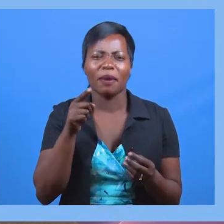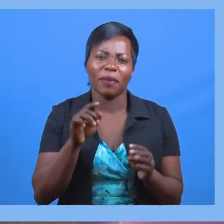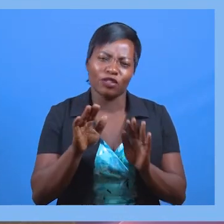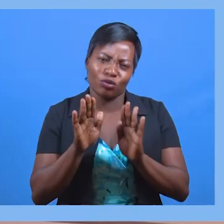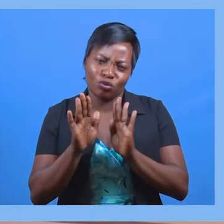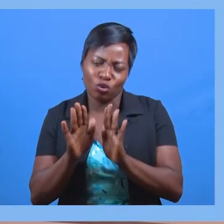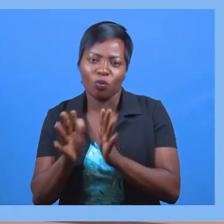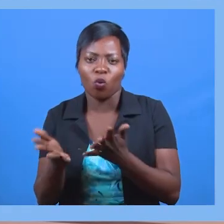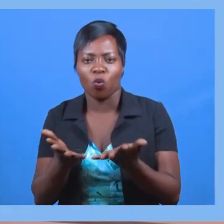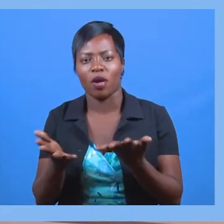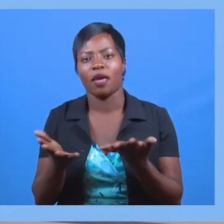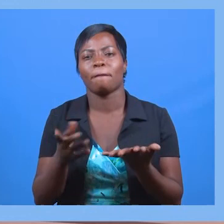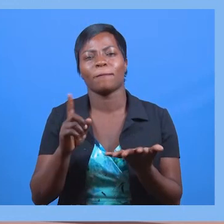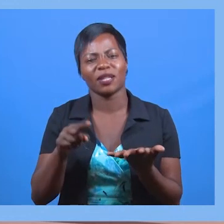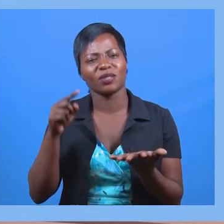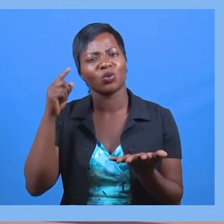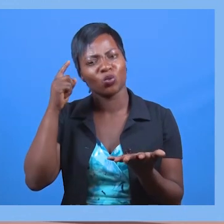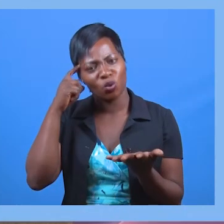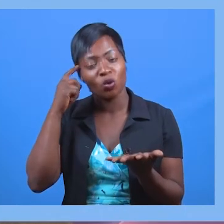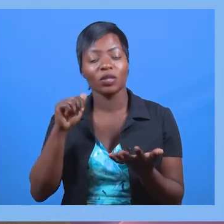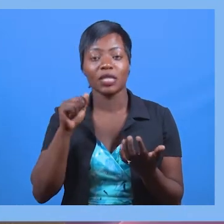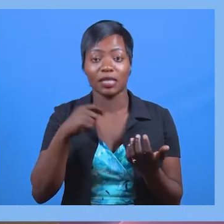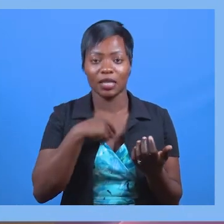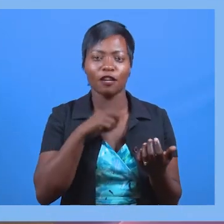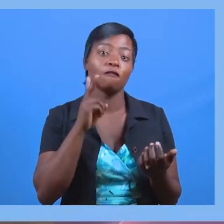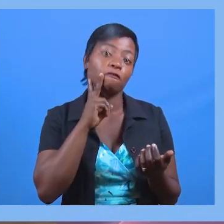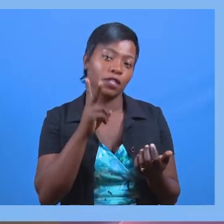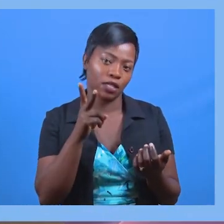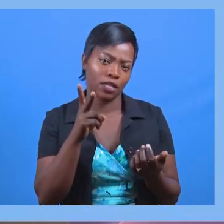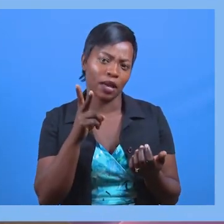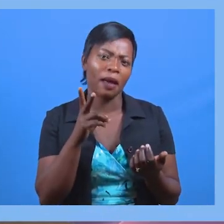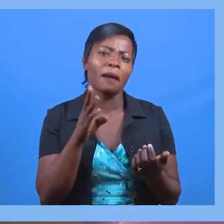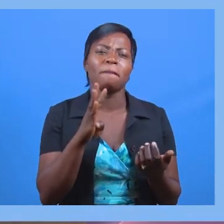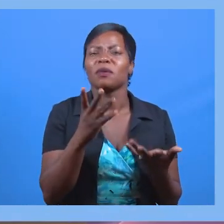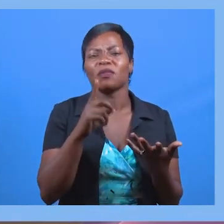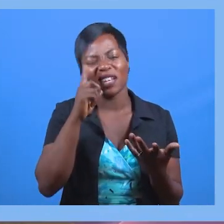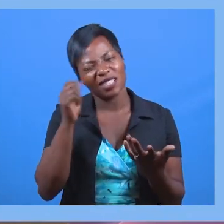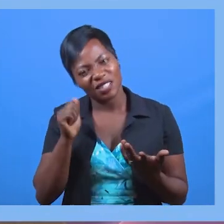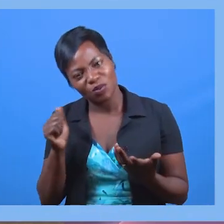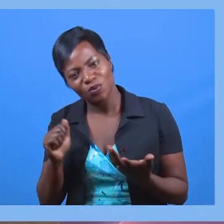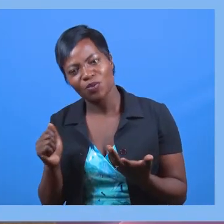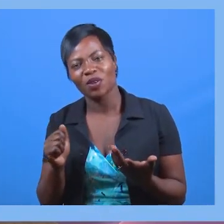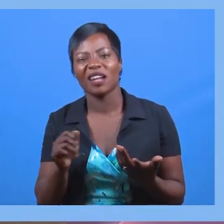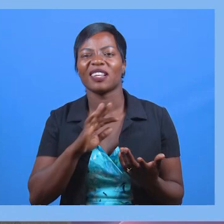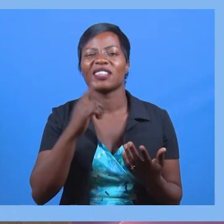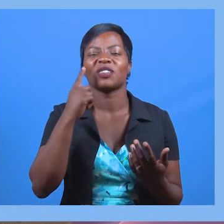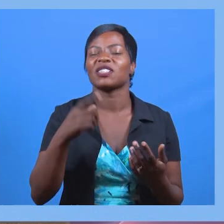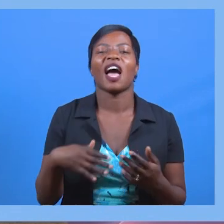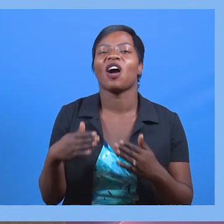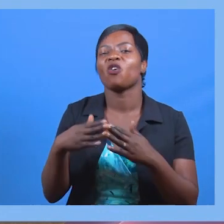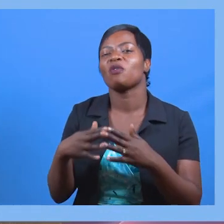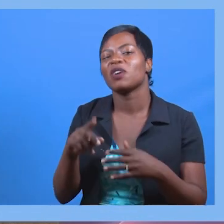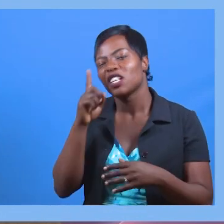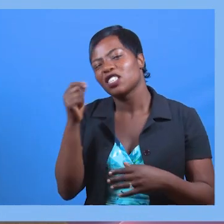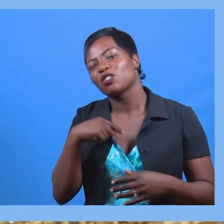kupekugumira, ngavazive kuti nyangwe ndiri muenzi ndinofanira nyangwe vari sekuru vangu chaivo nekuti mwana bati pamba pasekuru vangu